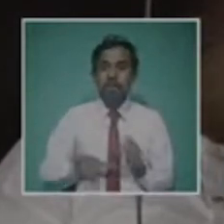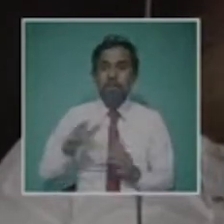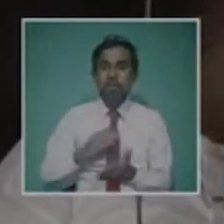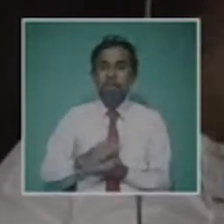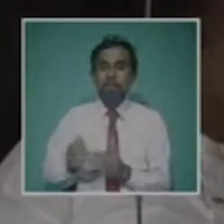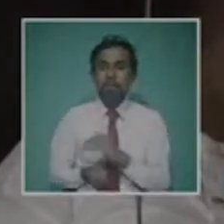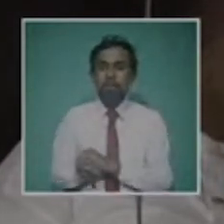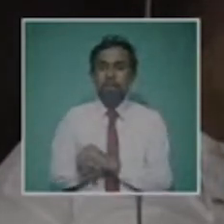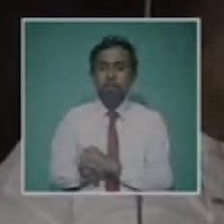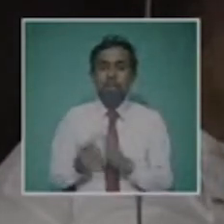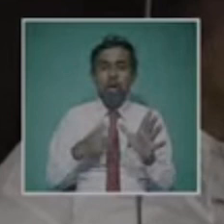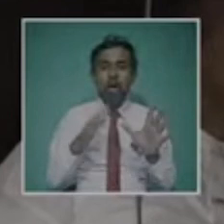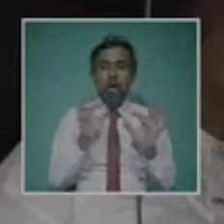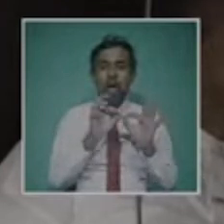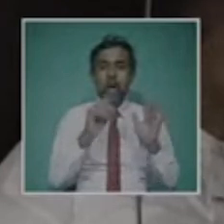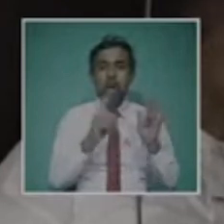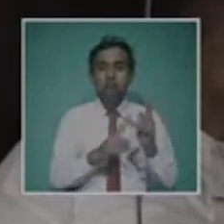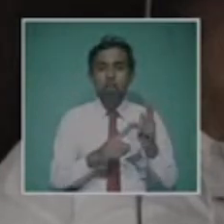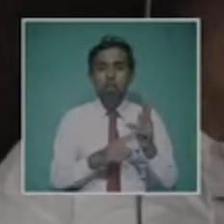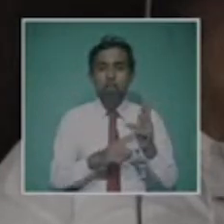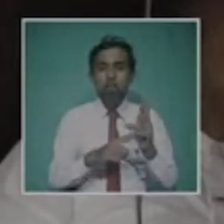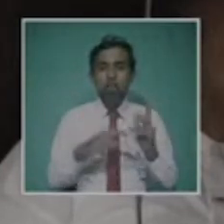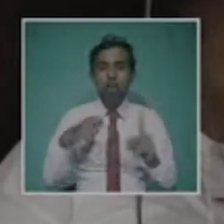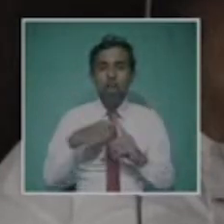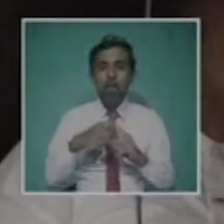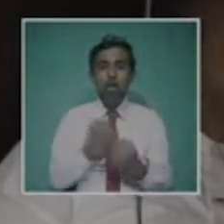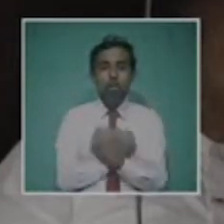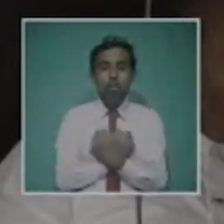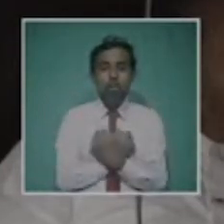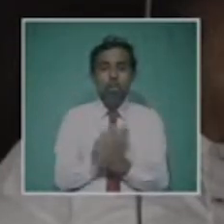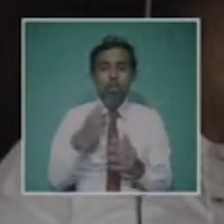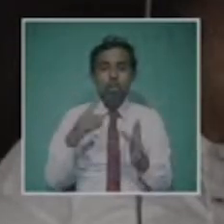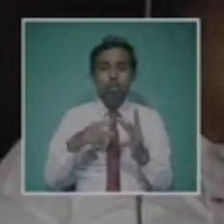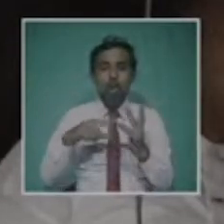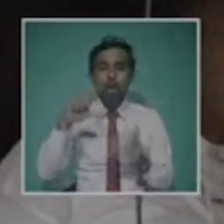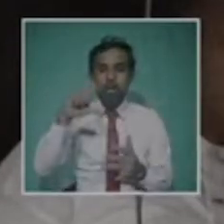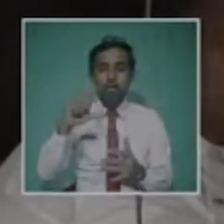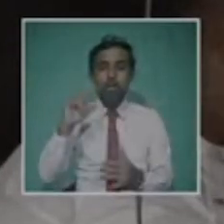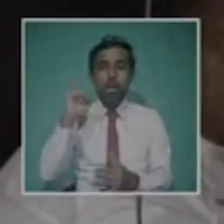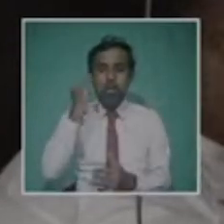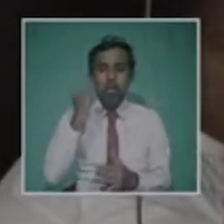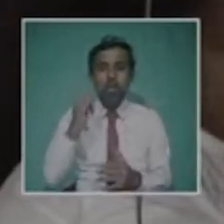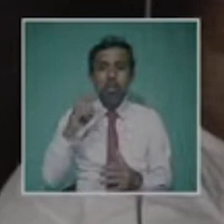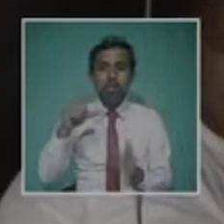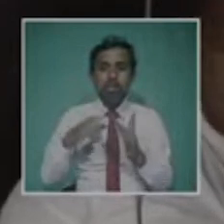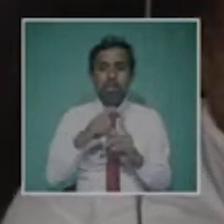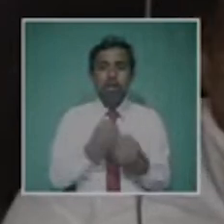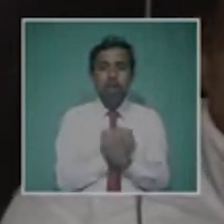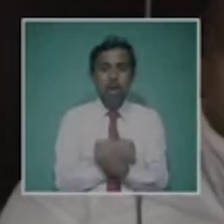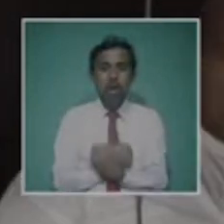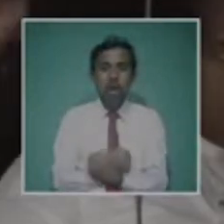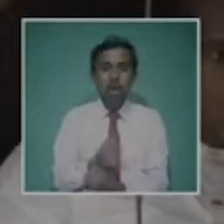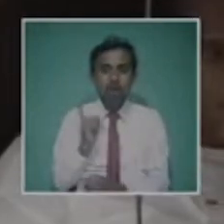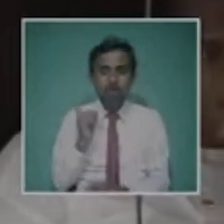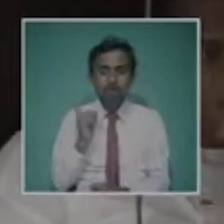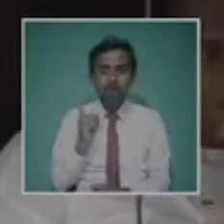කරපු අබූබක්කර් කියන අර කලවංචි කුඩියේ පොලිසියේ ඉන්න ඕයිසි මහත්තයා තවම CID එකේ අත්අඩංගුවට ඉන්නවා.